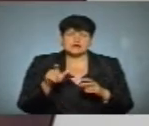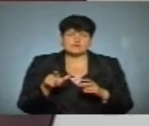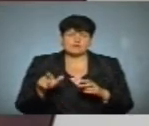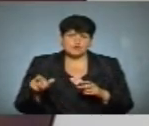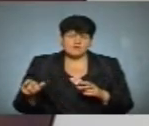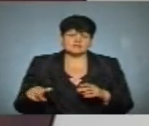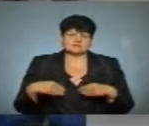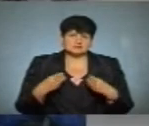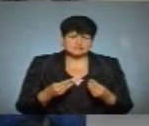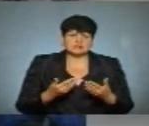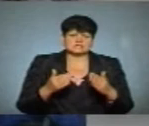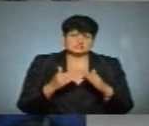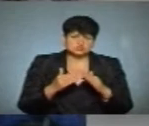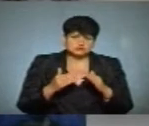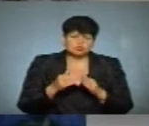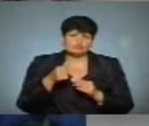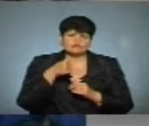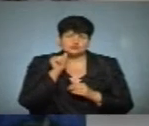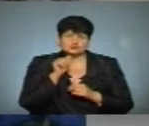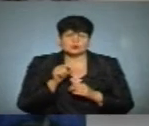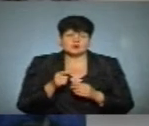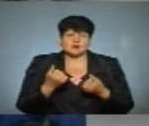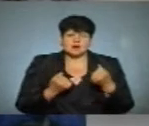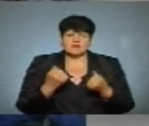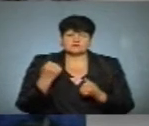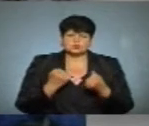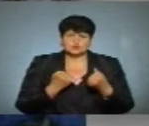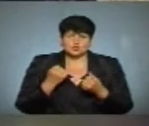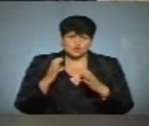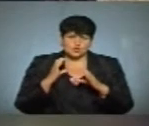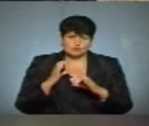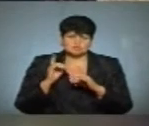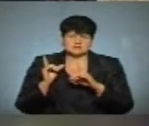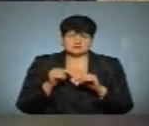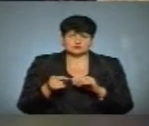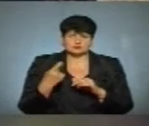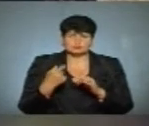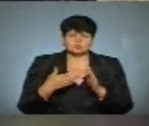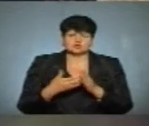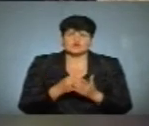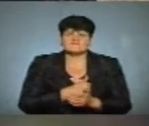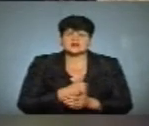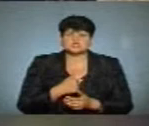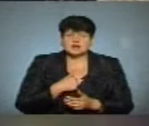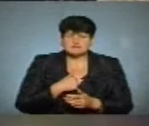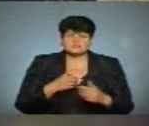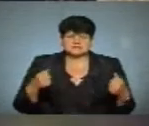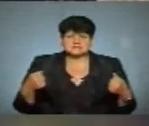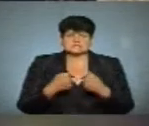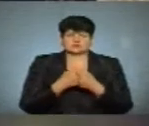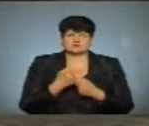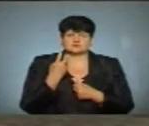ними спілкувався консул. Нагадаю, вчора пасажирський автобус, який їхав з Тернопільської області до Варшави, зіткнувся із